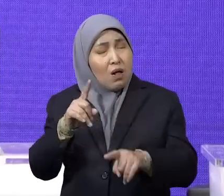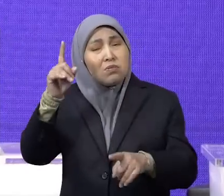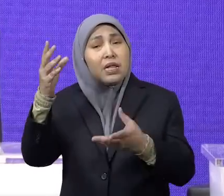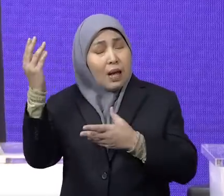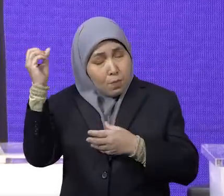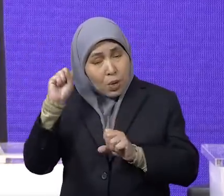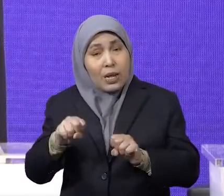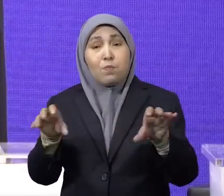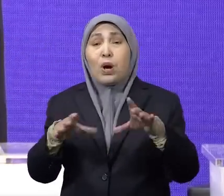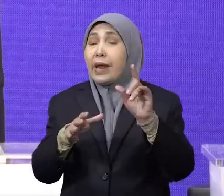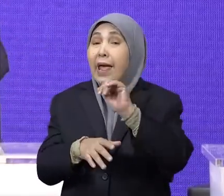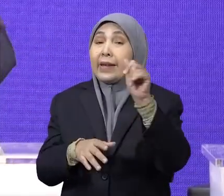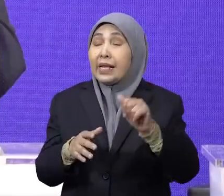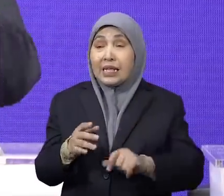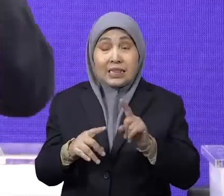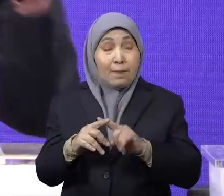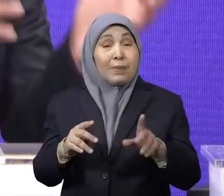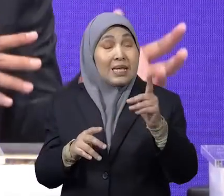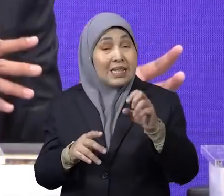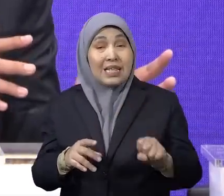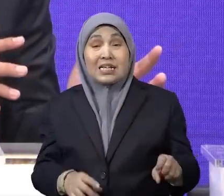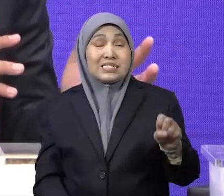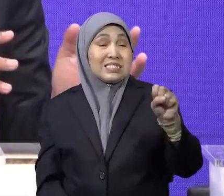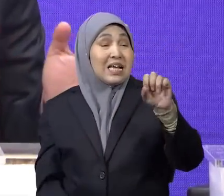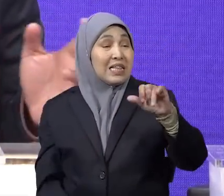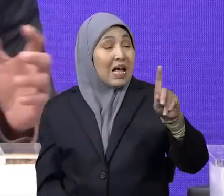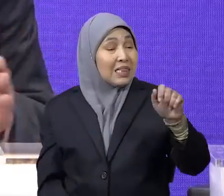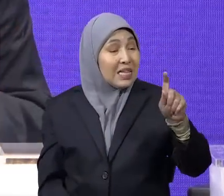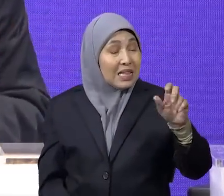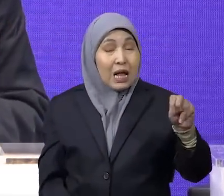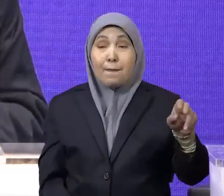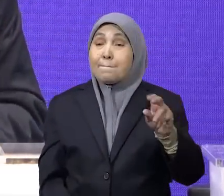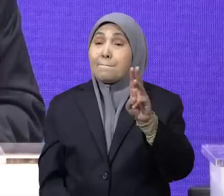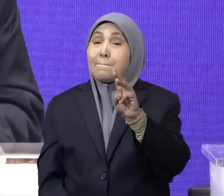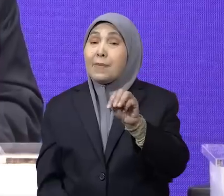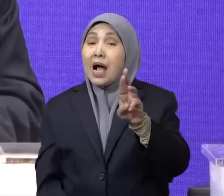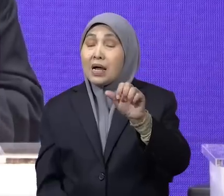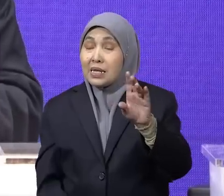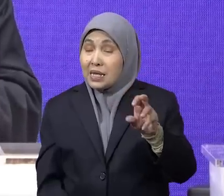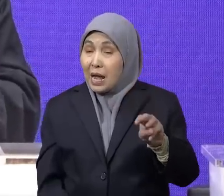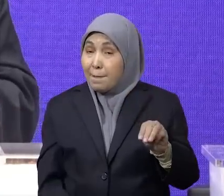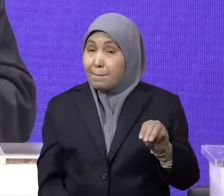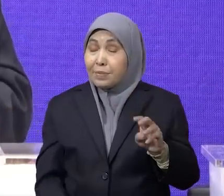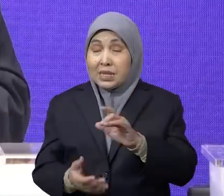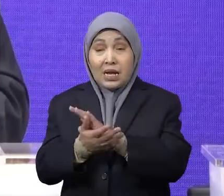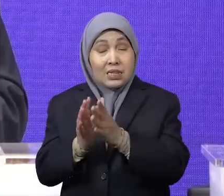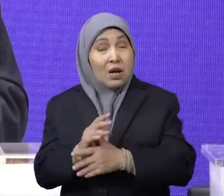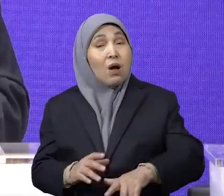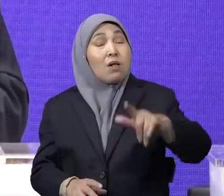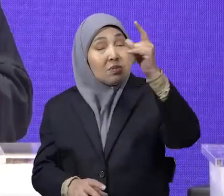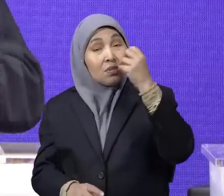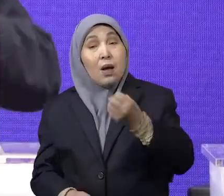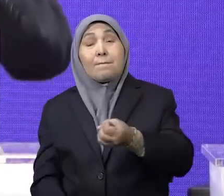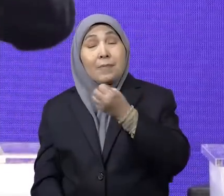Taala boleh berbuat apa sahaja. Tapi dalam kes Sayyidatina Maryam, Allah Taala kata kadzalika qala kadzalika